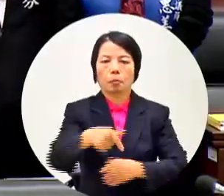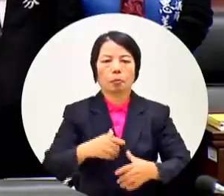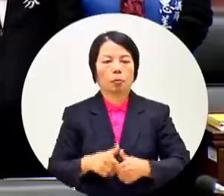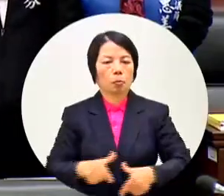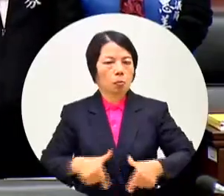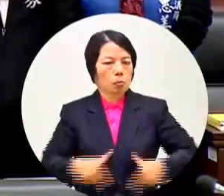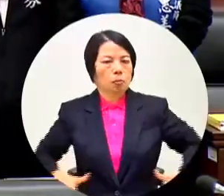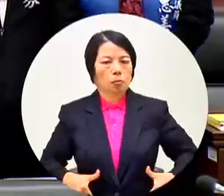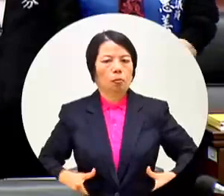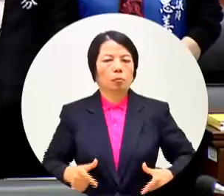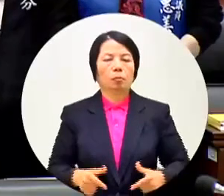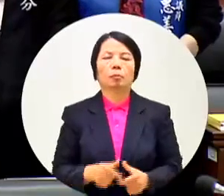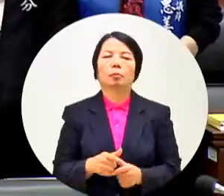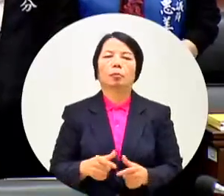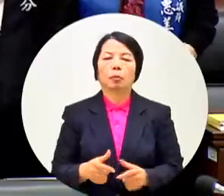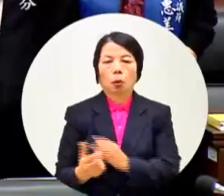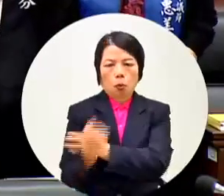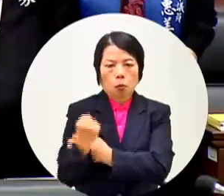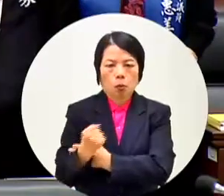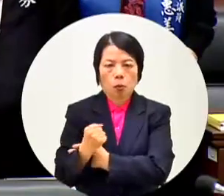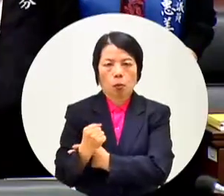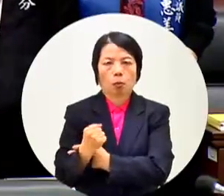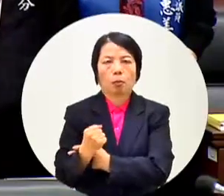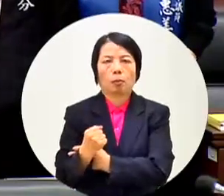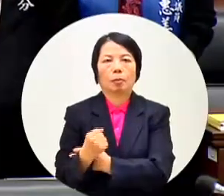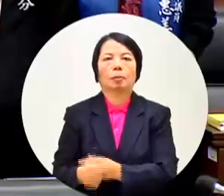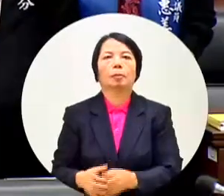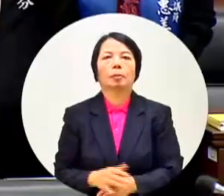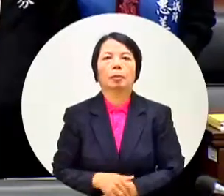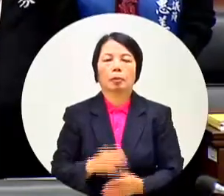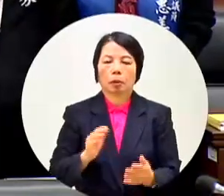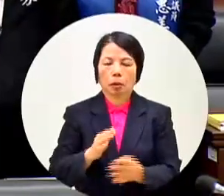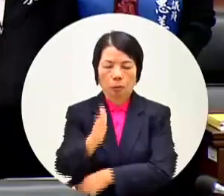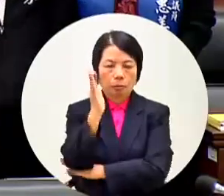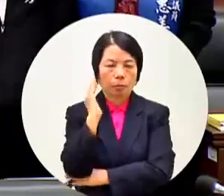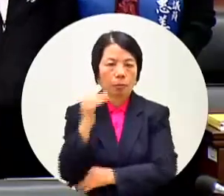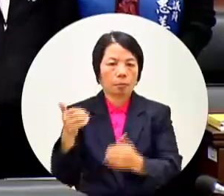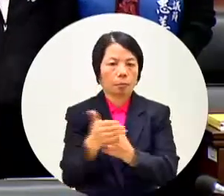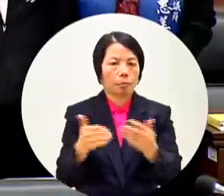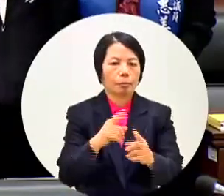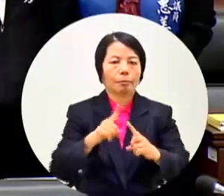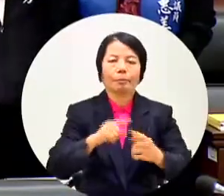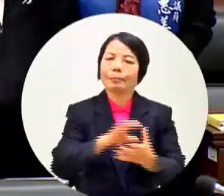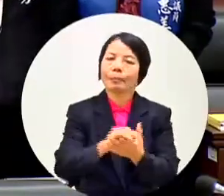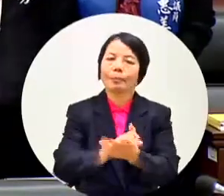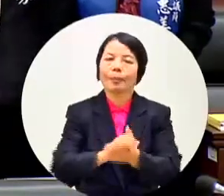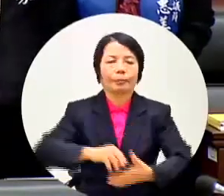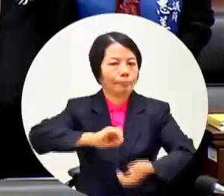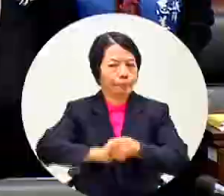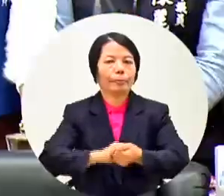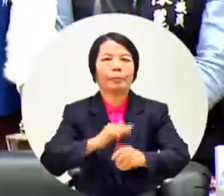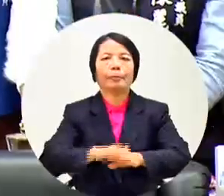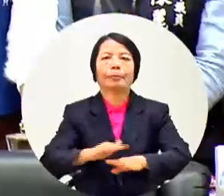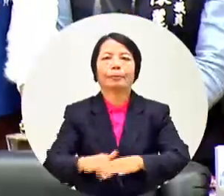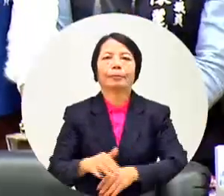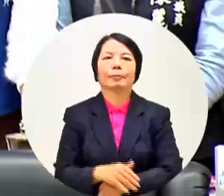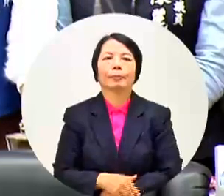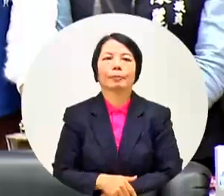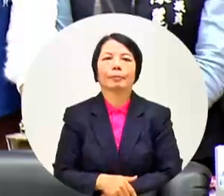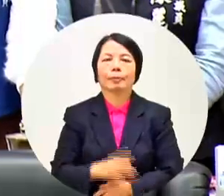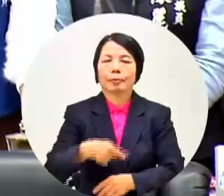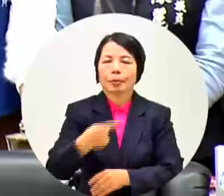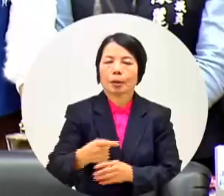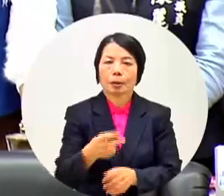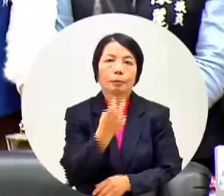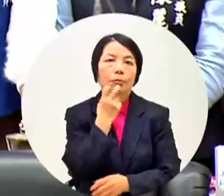政通人和在你的后面，谢谢 市长。我接着问啦，其实从中央到地方，